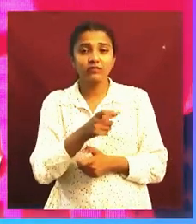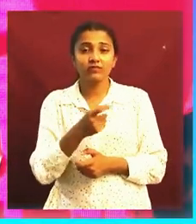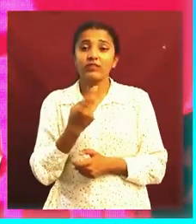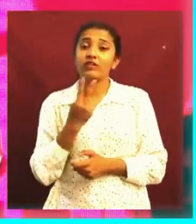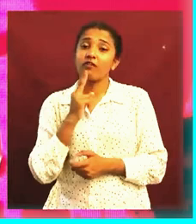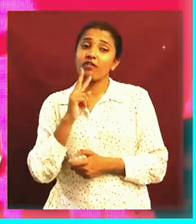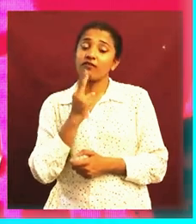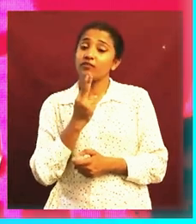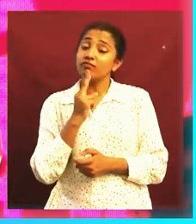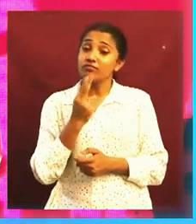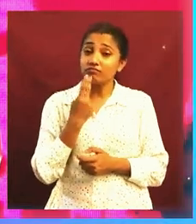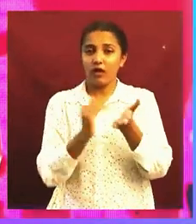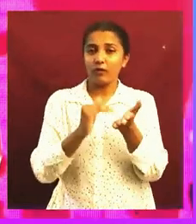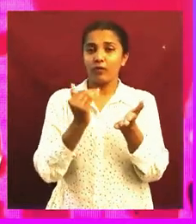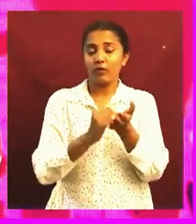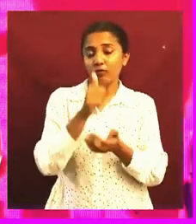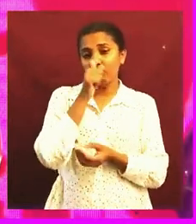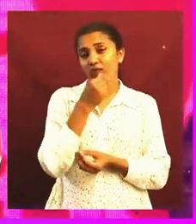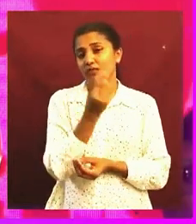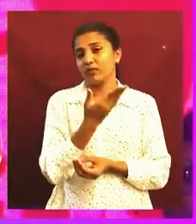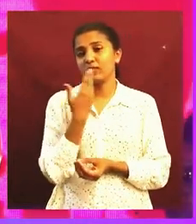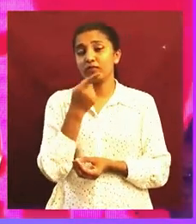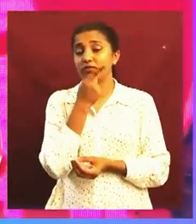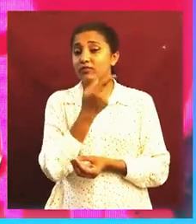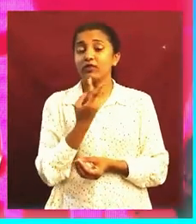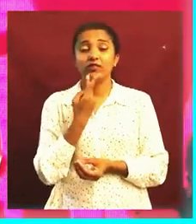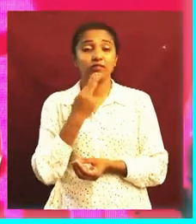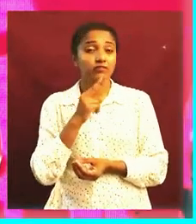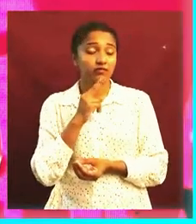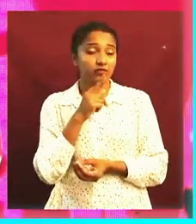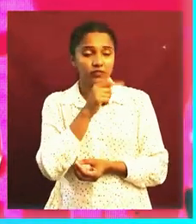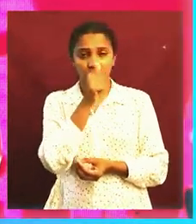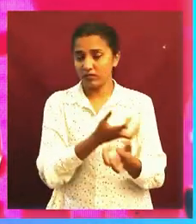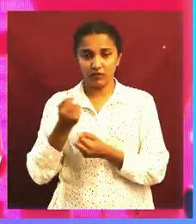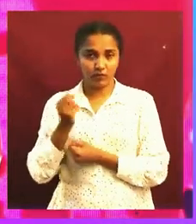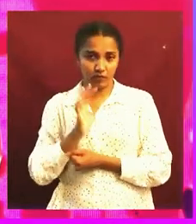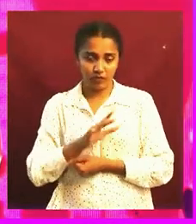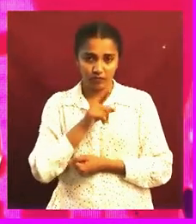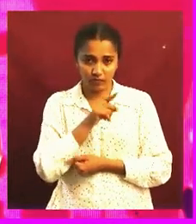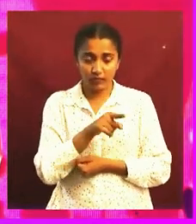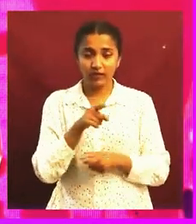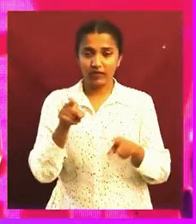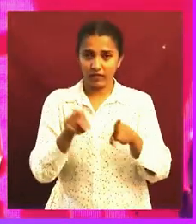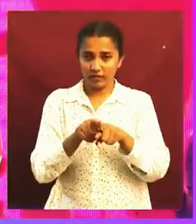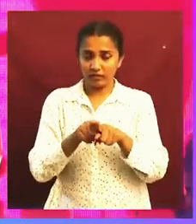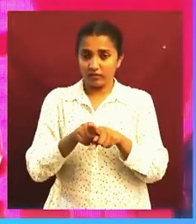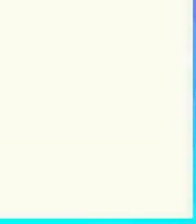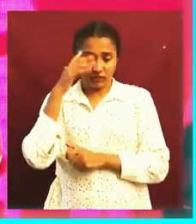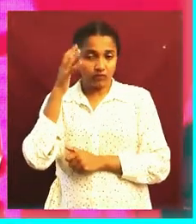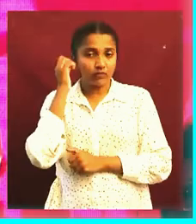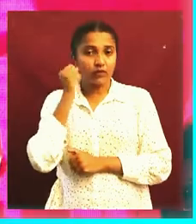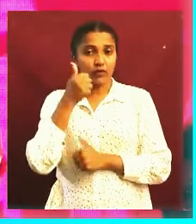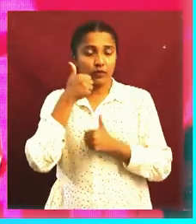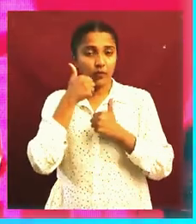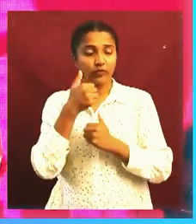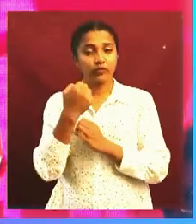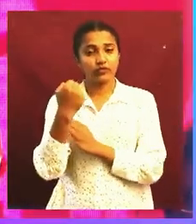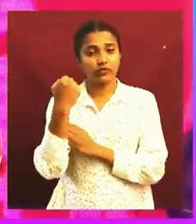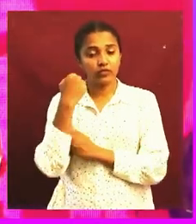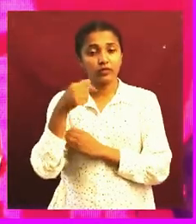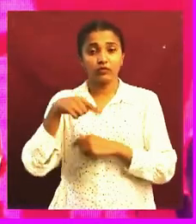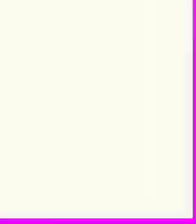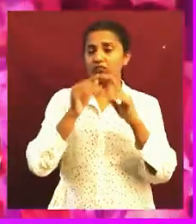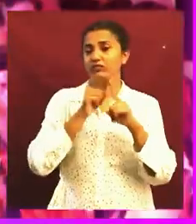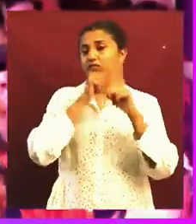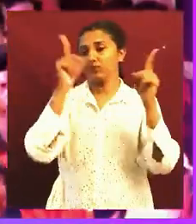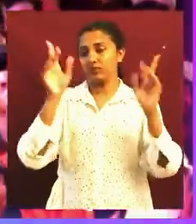රැවටීමකට භාජනය කරන්න පුළුවන් යලි. එනිසා ඒ රැවටීමේ මුදා ගැනීම කාර්යය අපිට තිබෙනවා. එනිසා අපි තාමත් අතිස්ථානශීලී ශක්තිමත් මෙතනින් පිටව